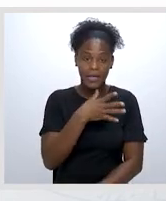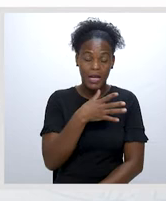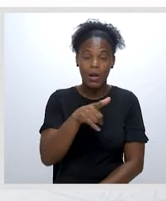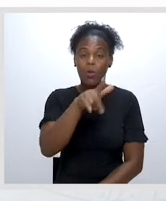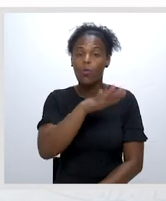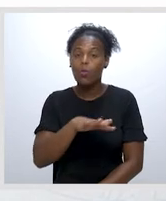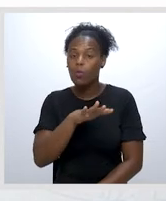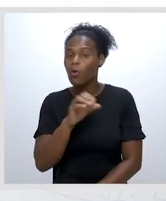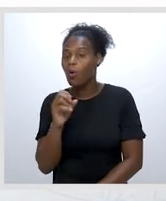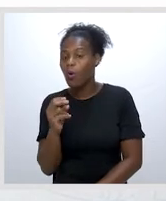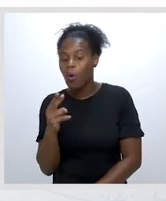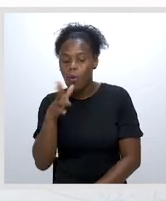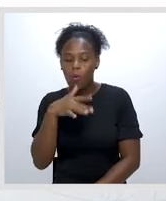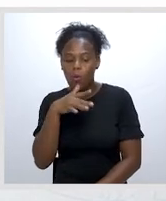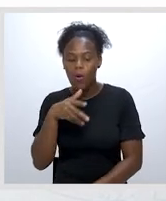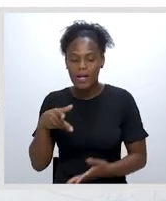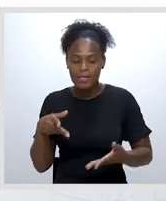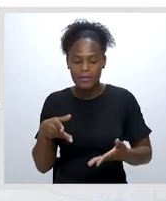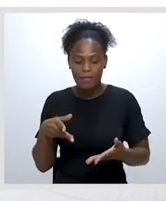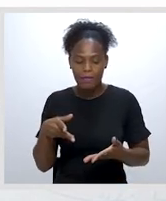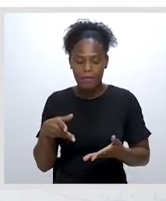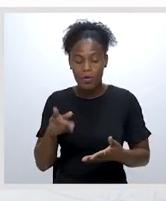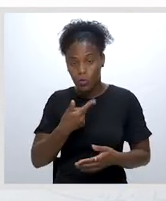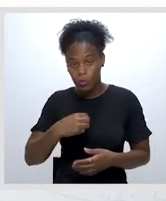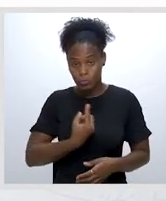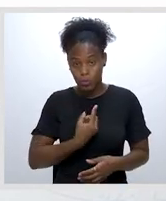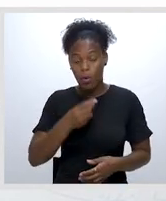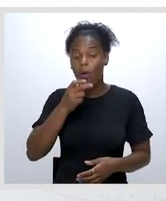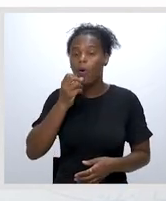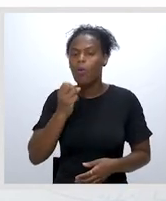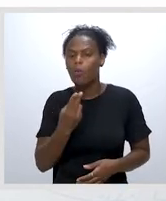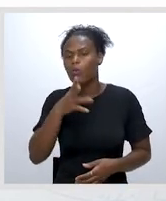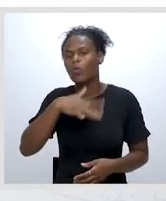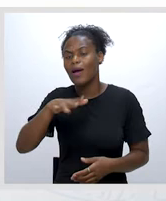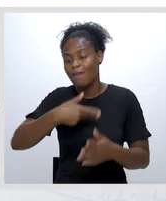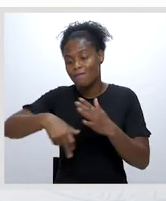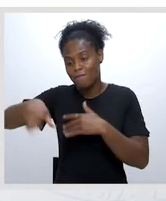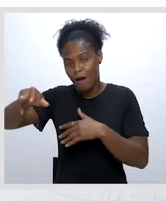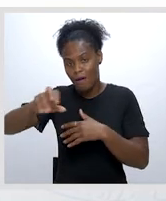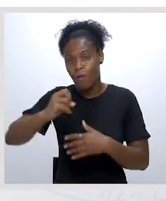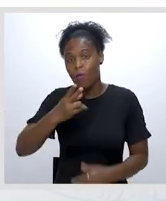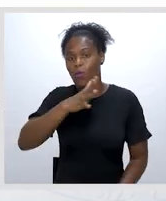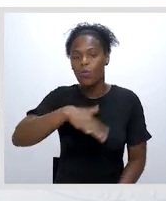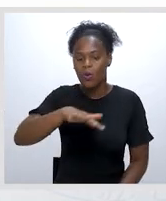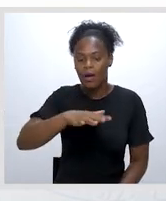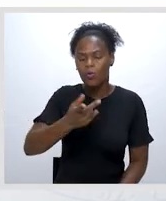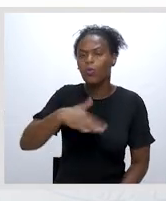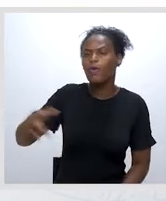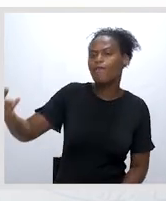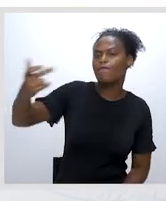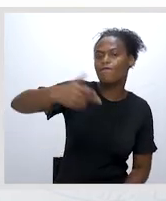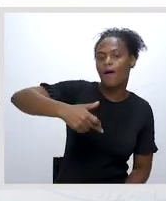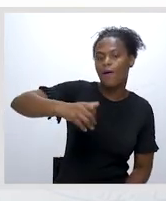du lieu où l'on est, ou du lieu où l'on va, ou alors du lieu d'où l'on